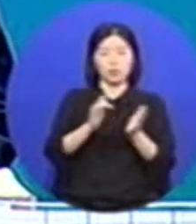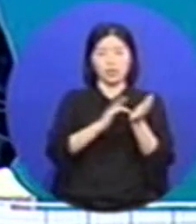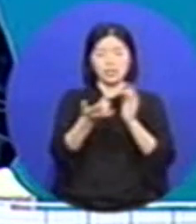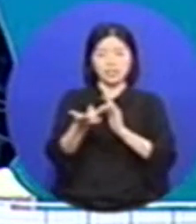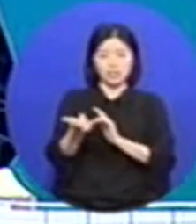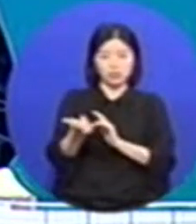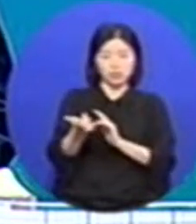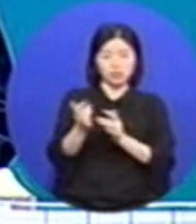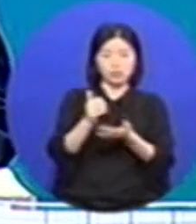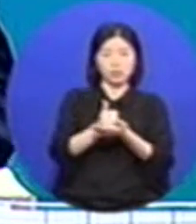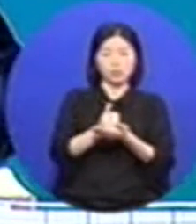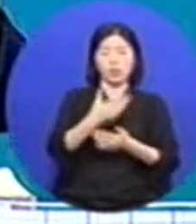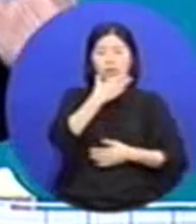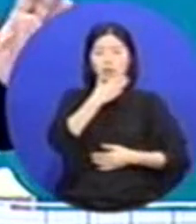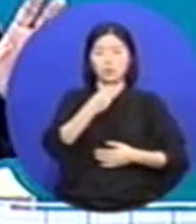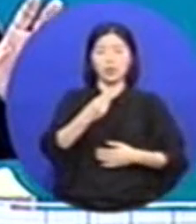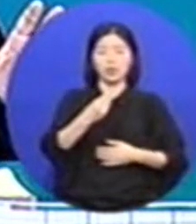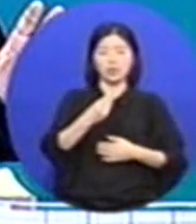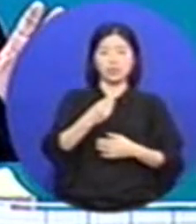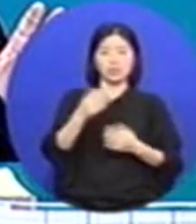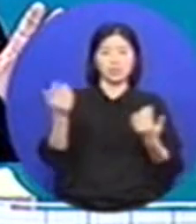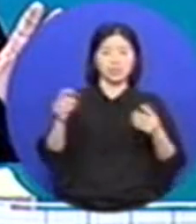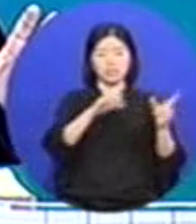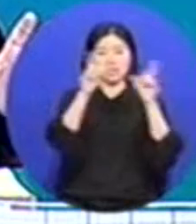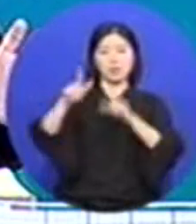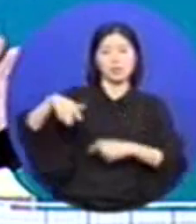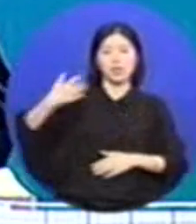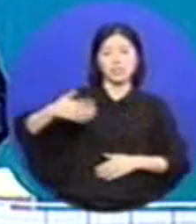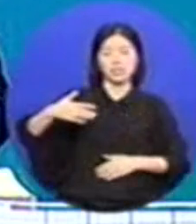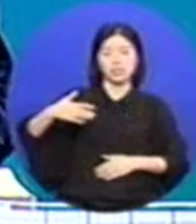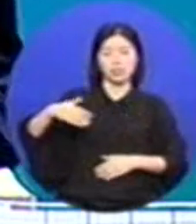못한 사람이 되었기 때문에 그걸 모르는 거죠